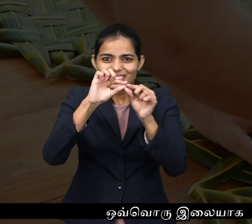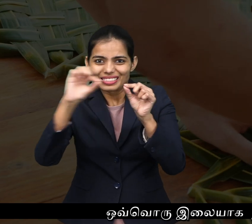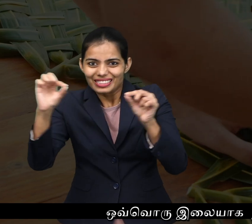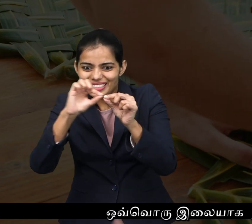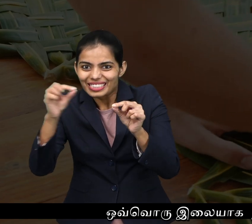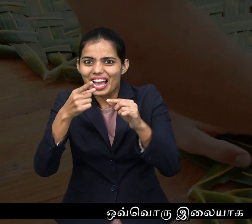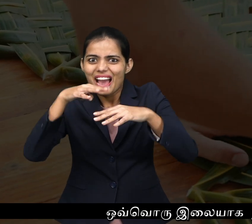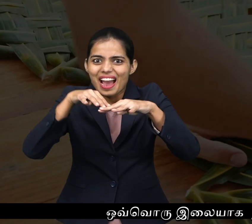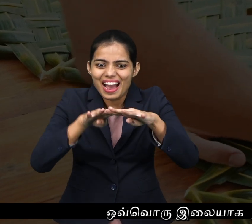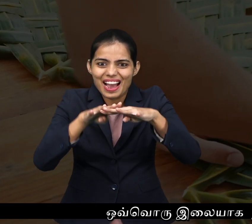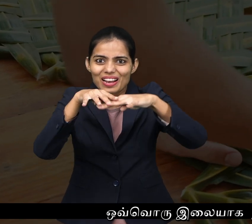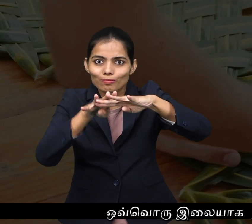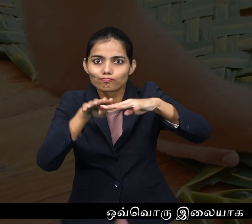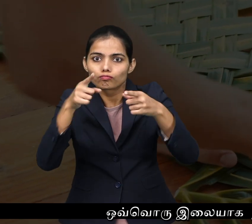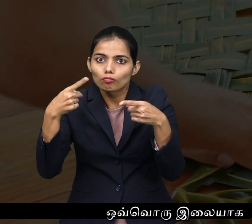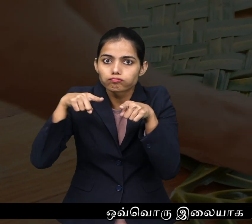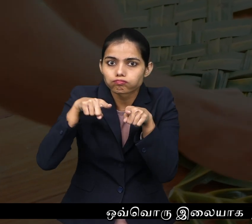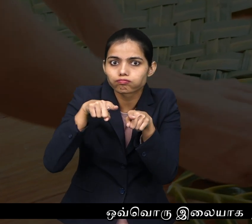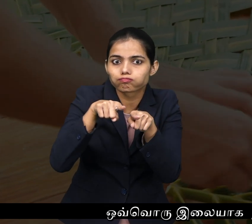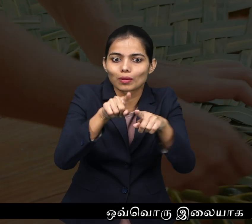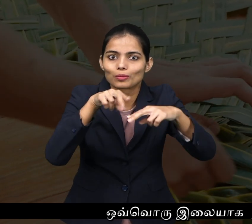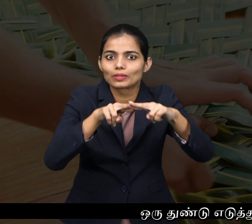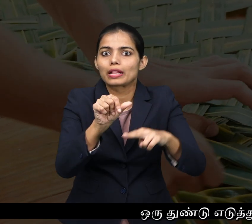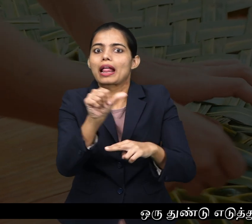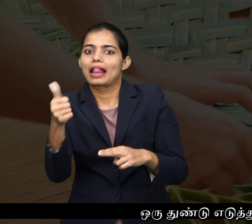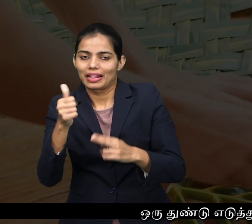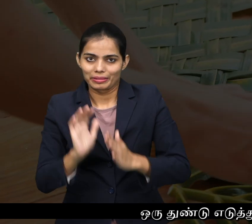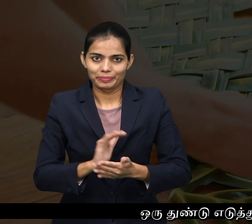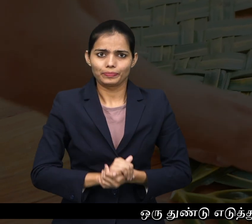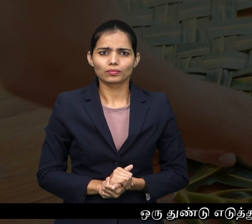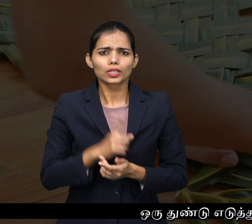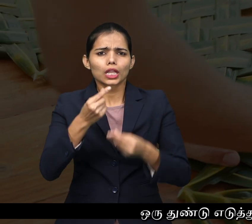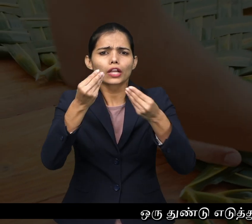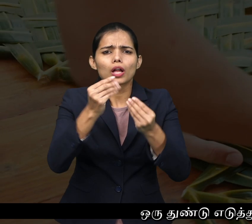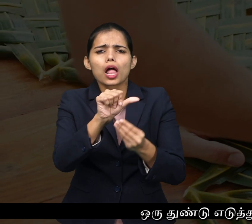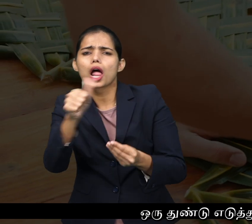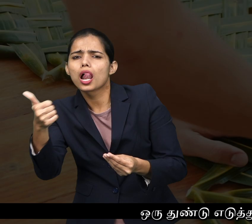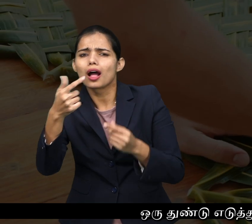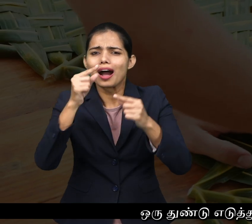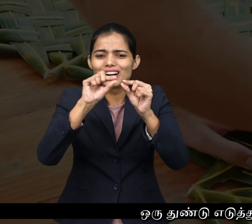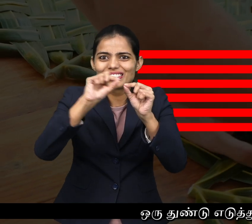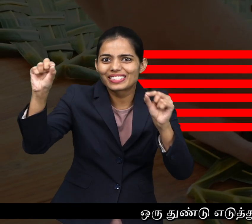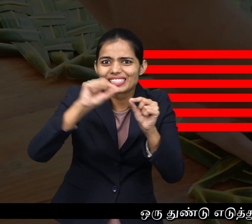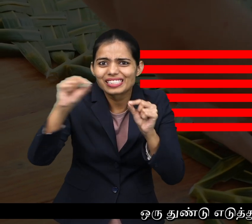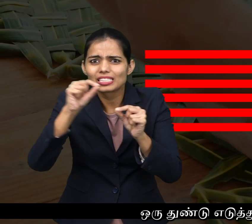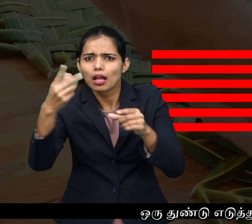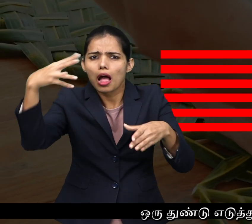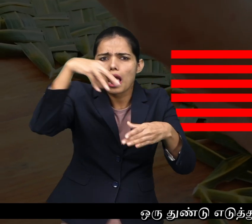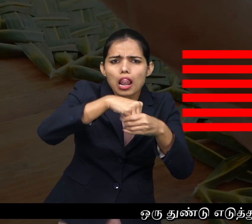ஒவ்வொரு இலையாக இணைத்து கீற்றுகளை சேருங்கள். ஒரு துண்டு எடுத்து கிடைமட்டமாக